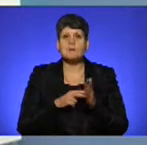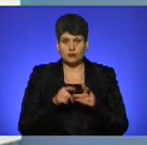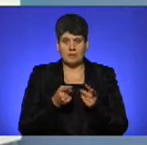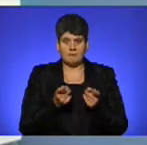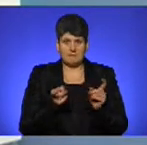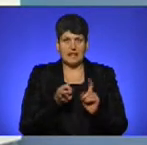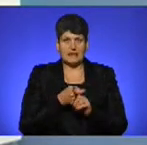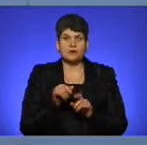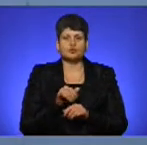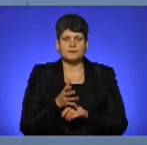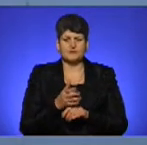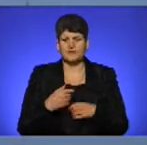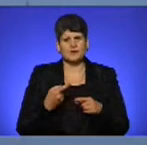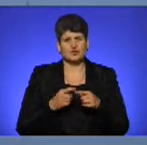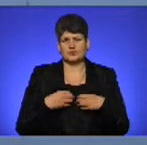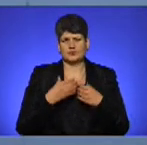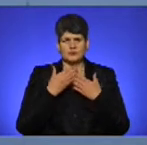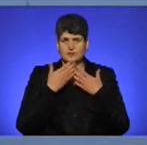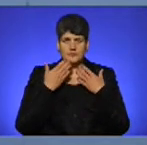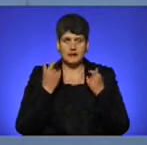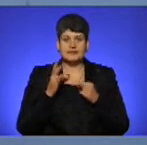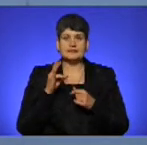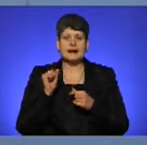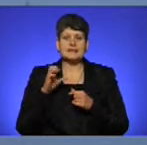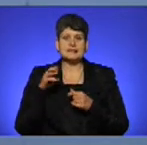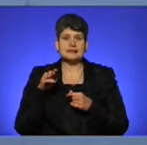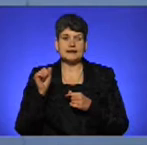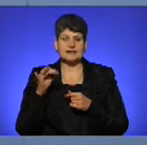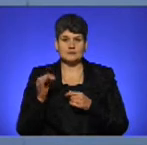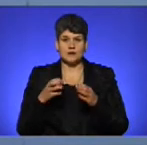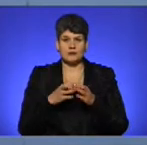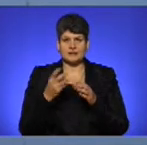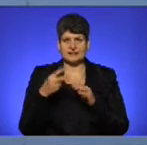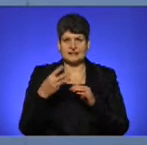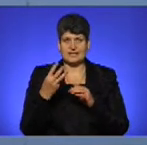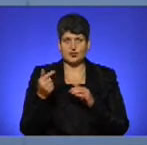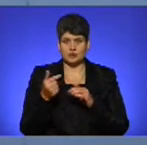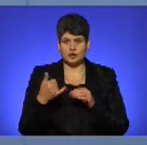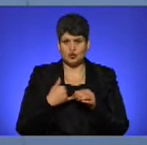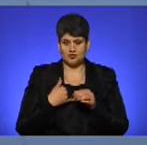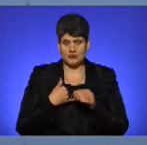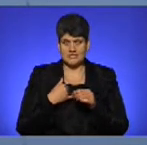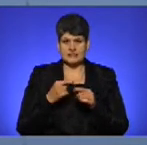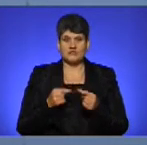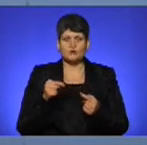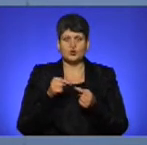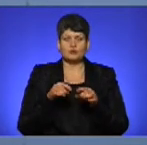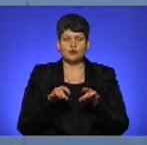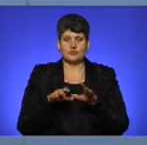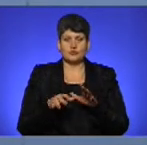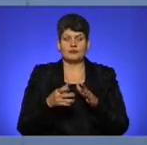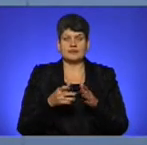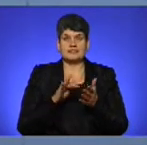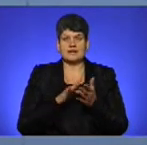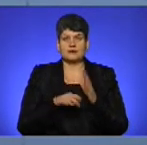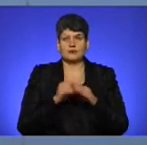приєднають? Нічого страшного я в цьому не вбачаю, оскільки Настасівська громада 23 грудня у нас, відповідно до постанови Центральної виборчої